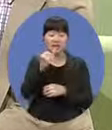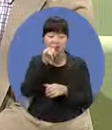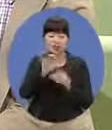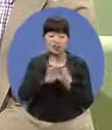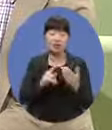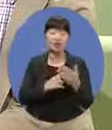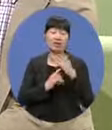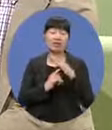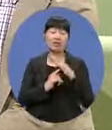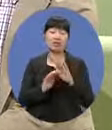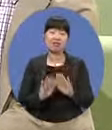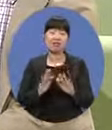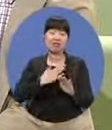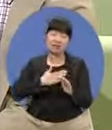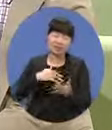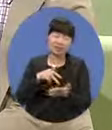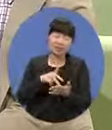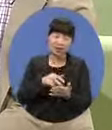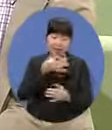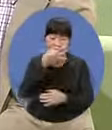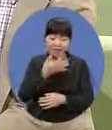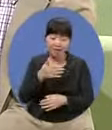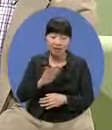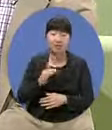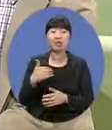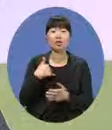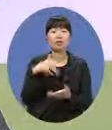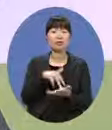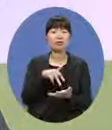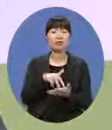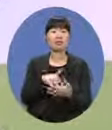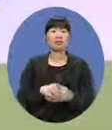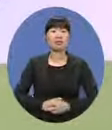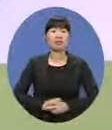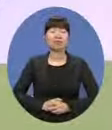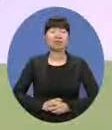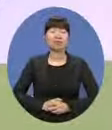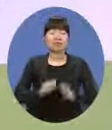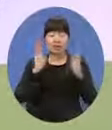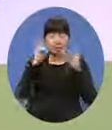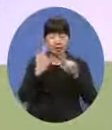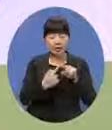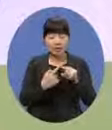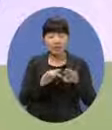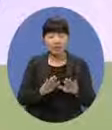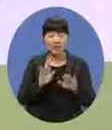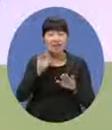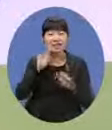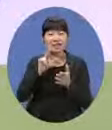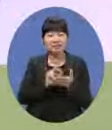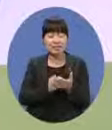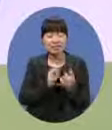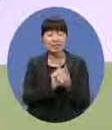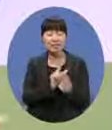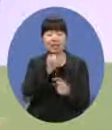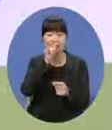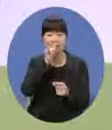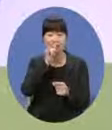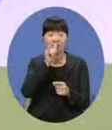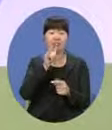되게 이제 막 힘들어하죠 근데 저 같은 경우는 공부를 하다 이제 틀린 문제가 나오잖아요